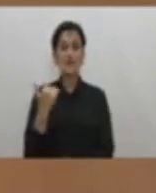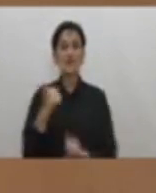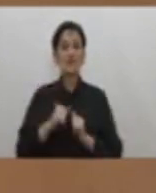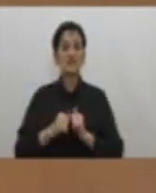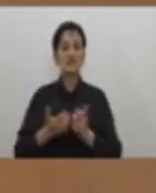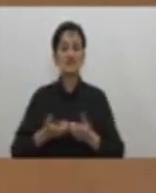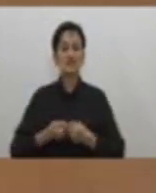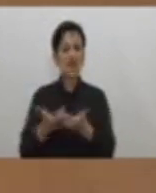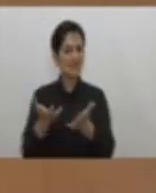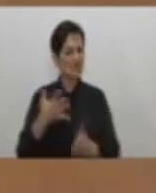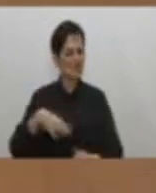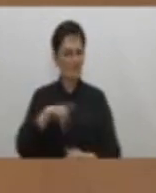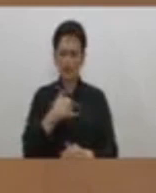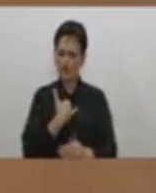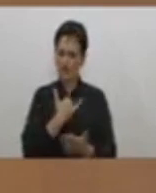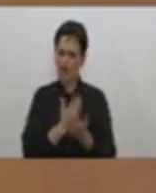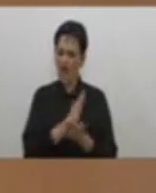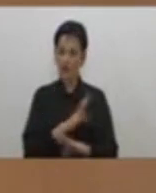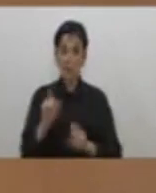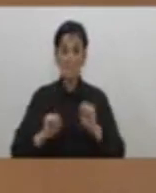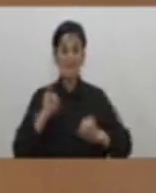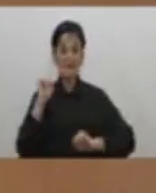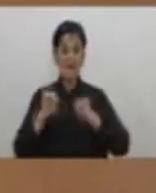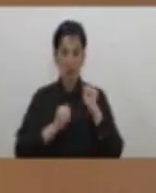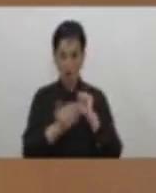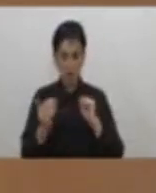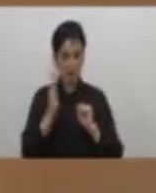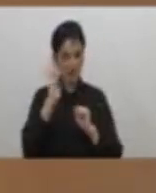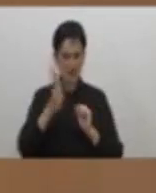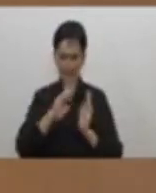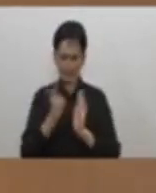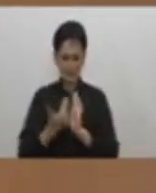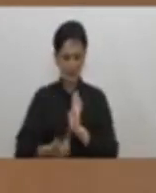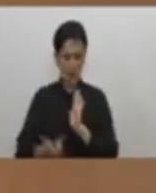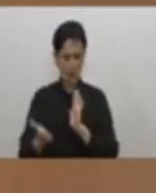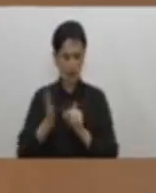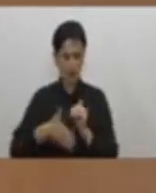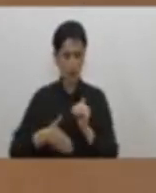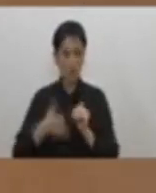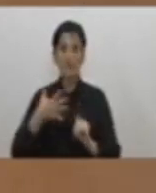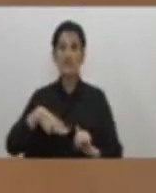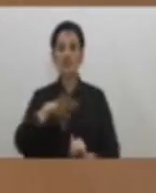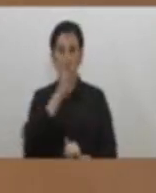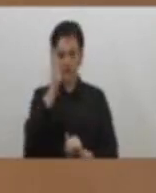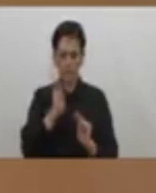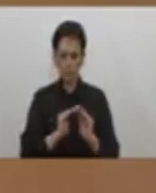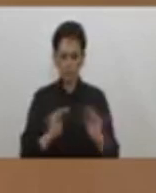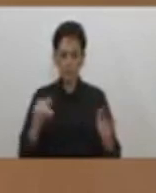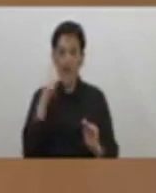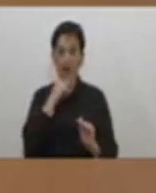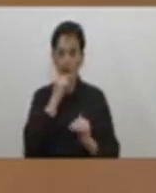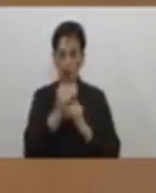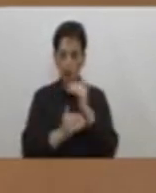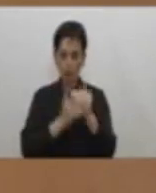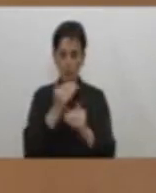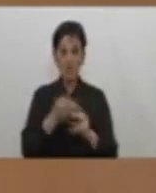არ გვაქვს ქვეყნის ზალიკვის მორიგი მსდელობაც იქნება წარუმატებლად დასრულებული საქართველოს იქნება მშვიდობა ეკონომიკური წინსვლა რის